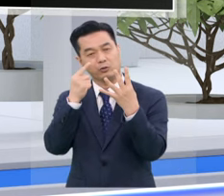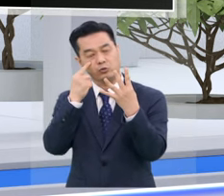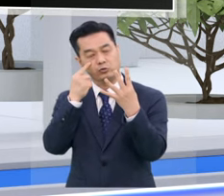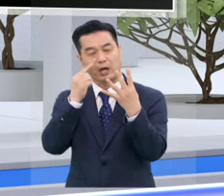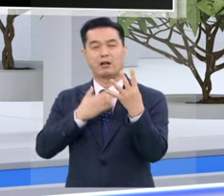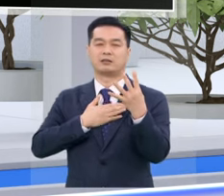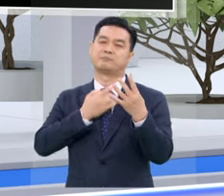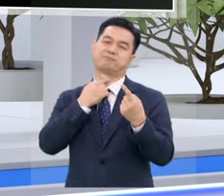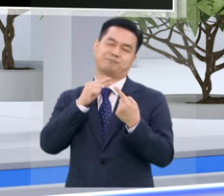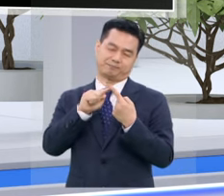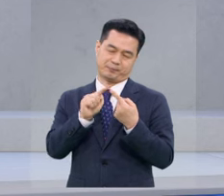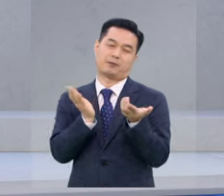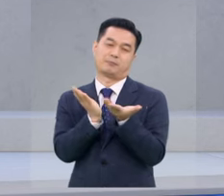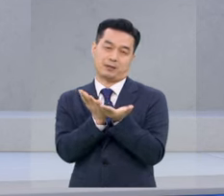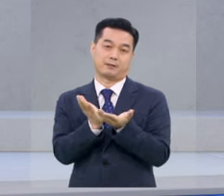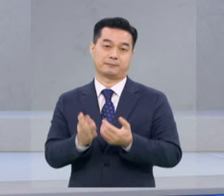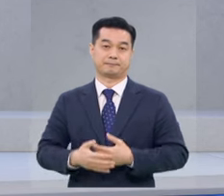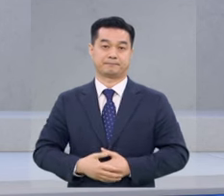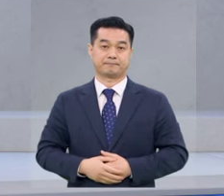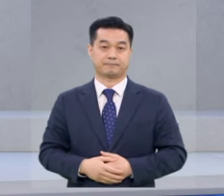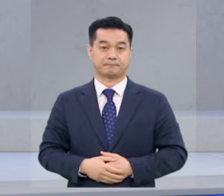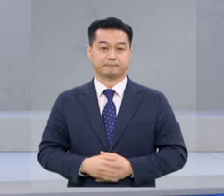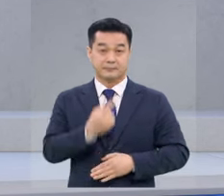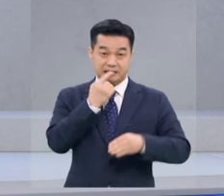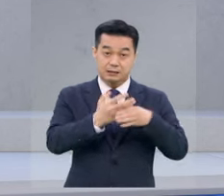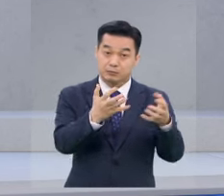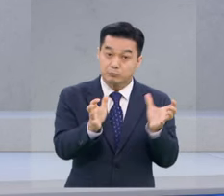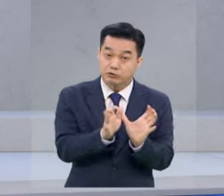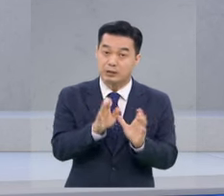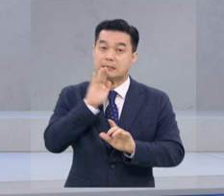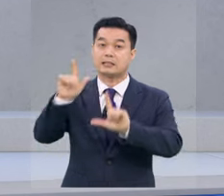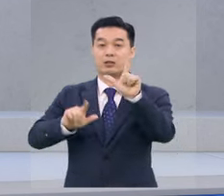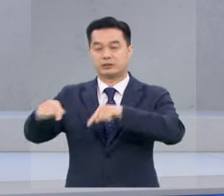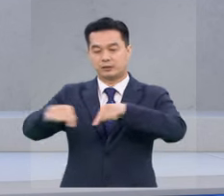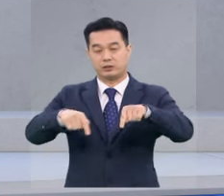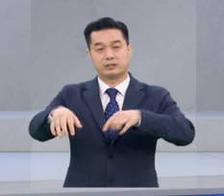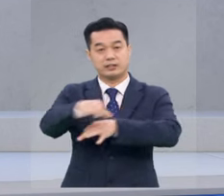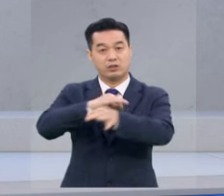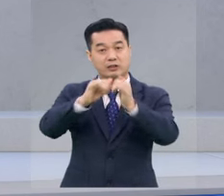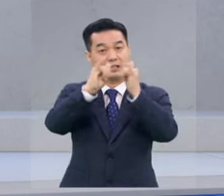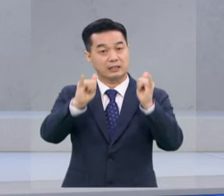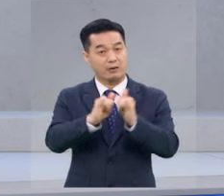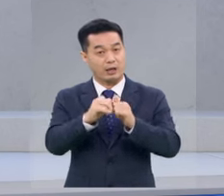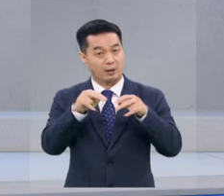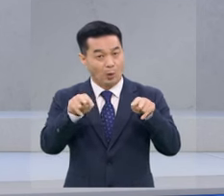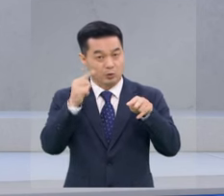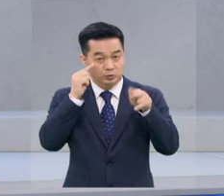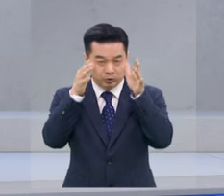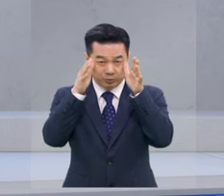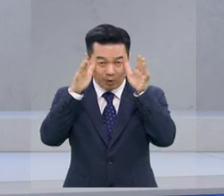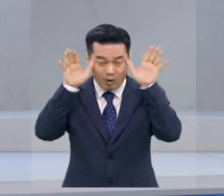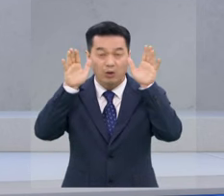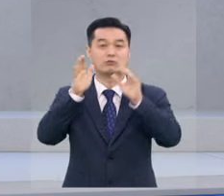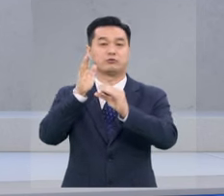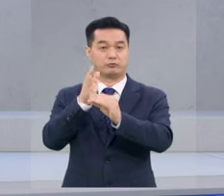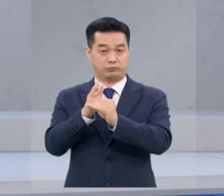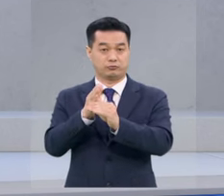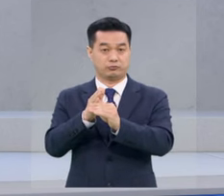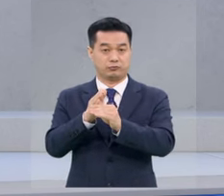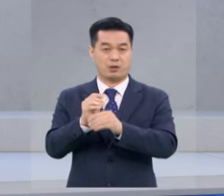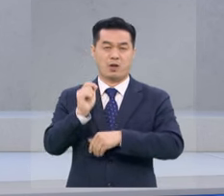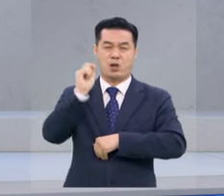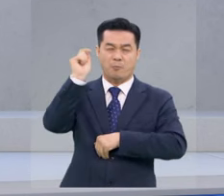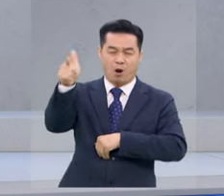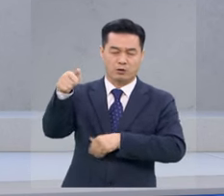대신해 보았습니다 민주당은 현실정치 보는 목을 넓히고 있습니다